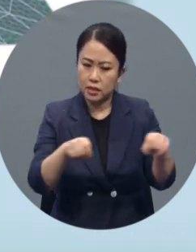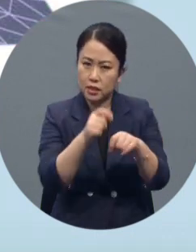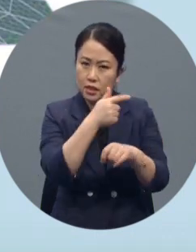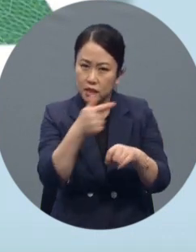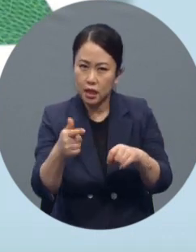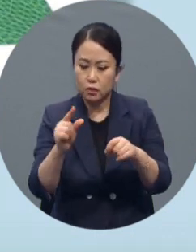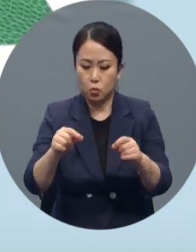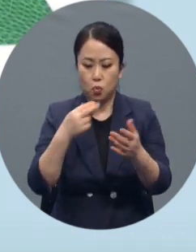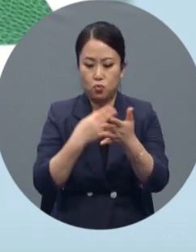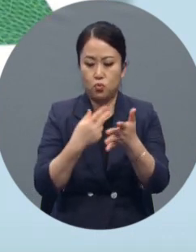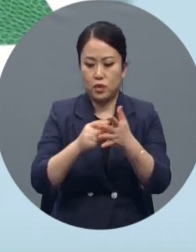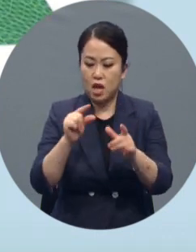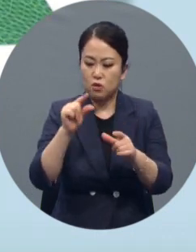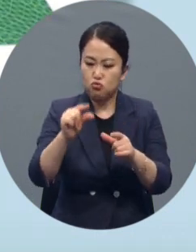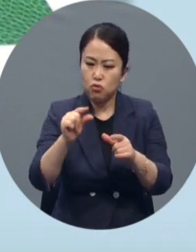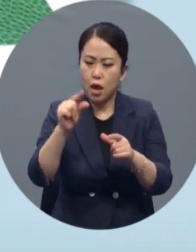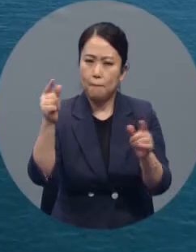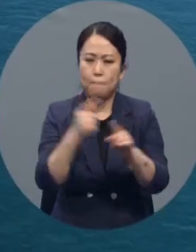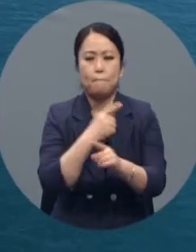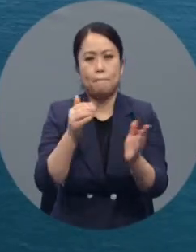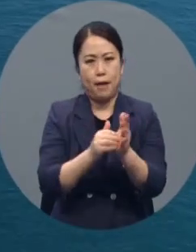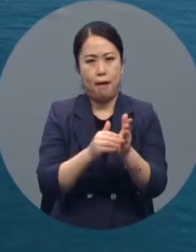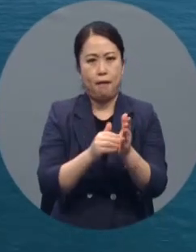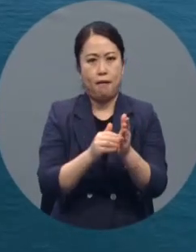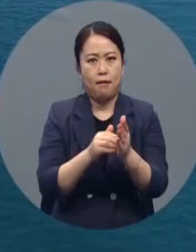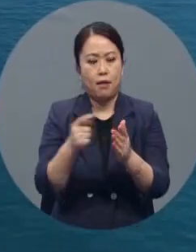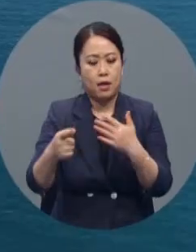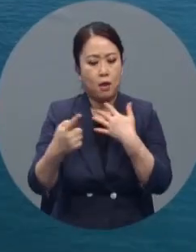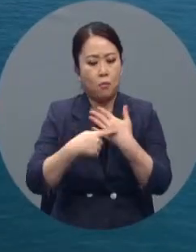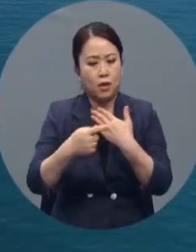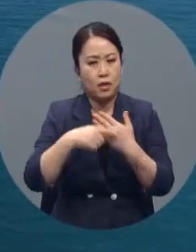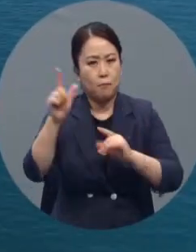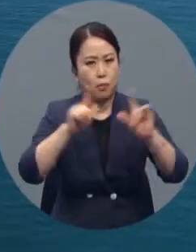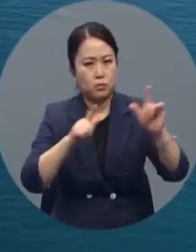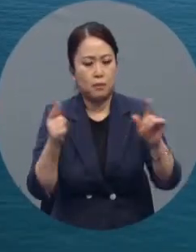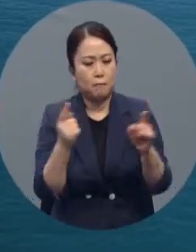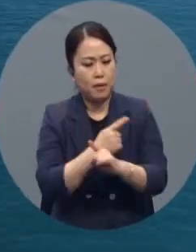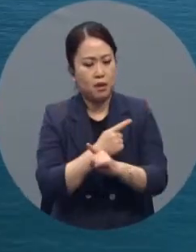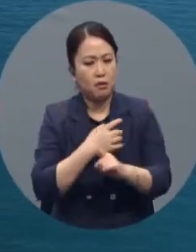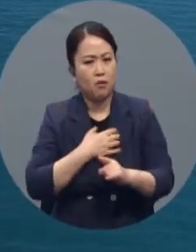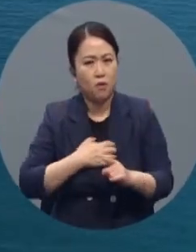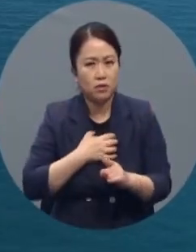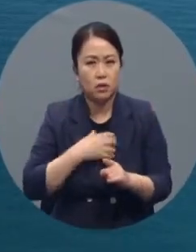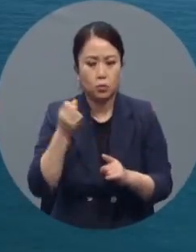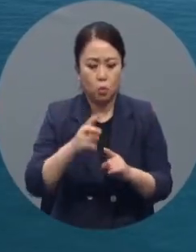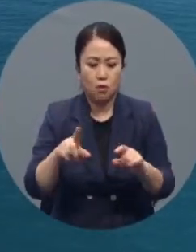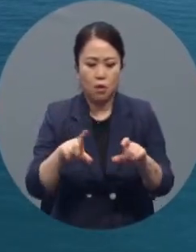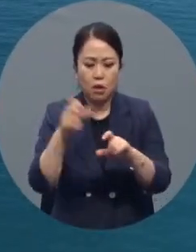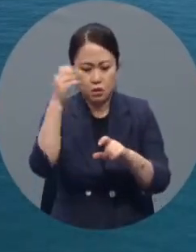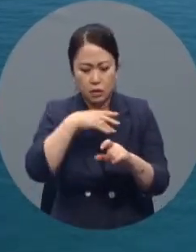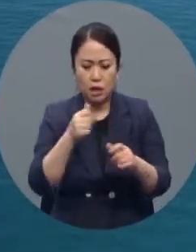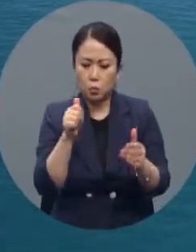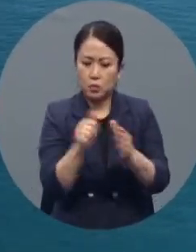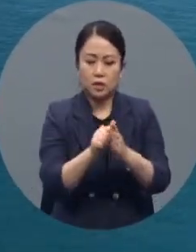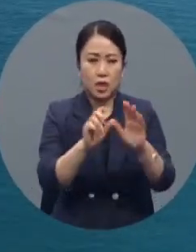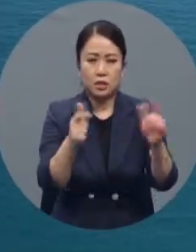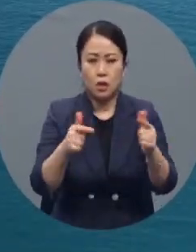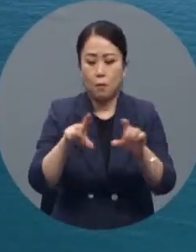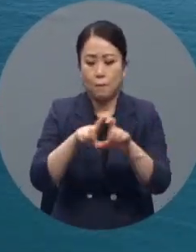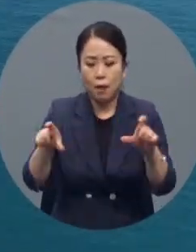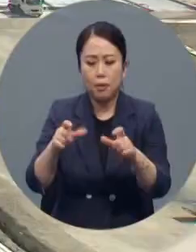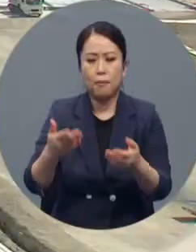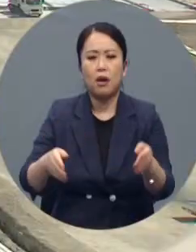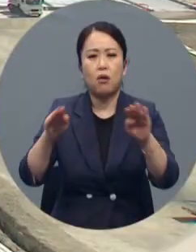바뀌었습니다. 원작과 외관이 바뀔 거라는 우려뿐 아니라 평범한 건축물로 전락했다는 지적도